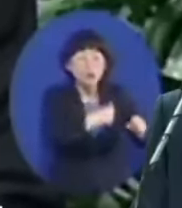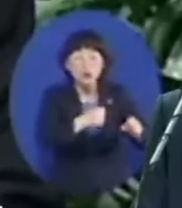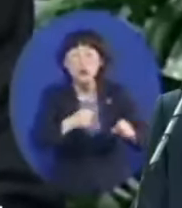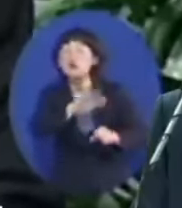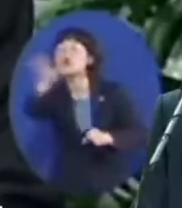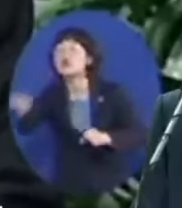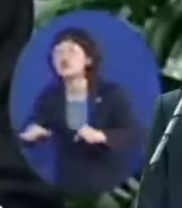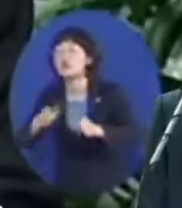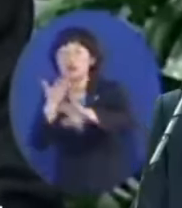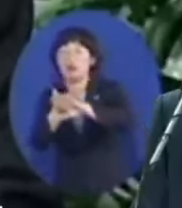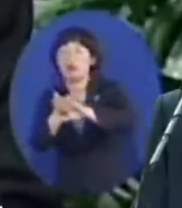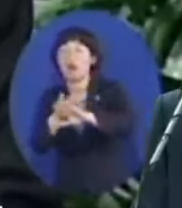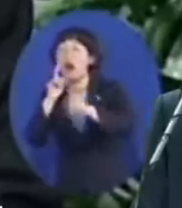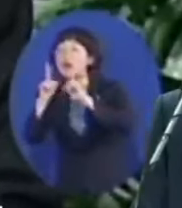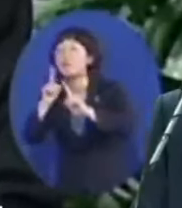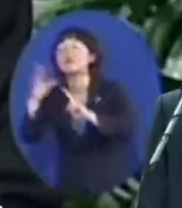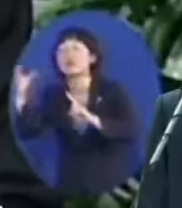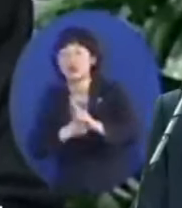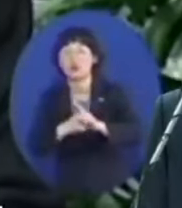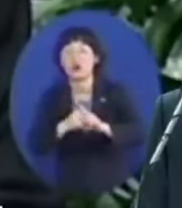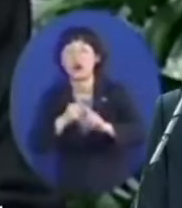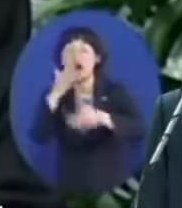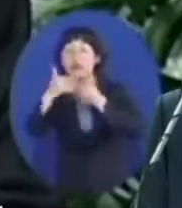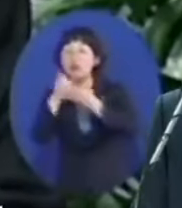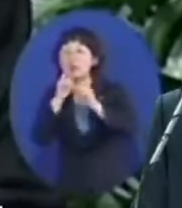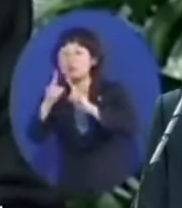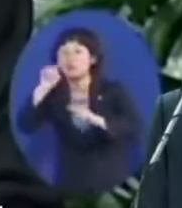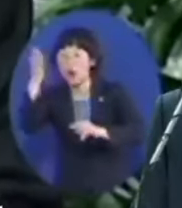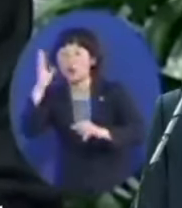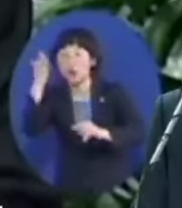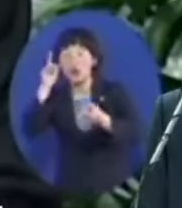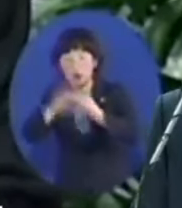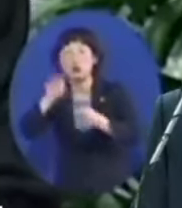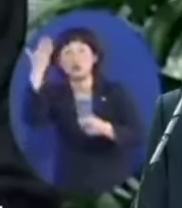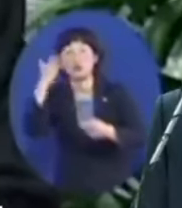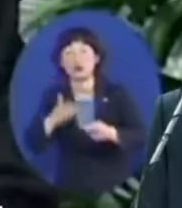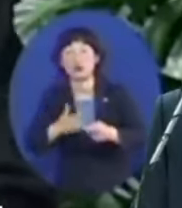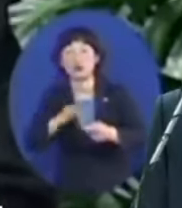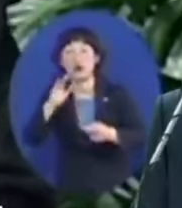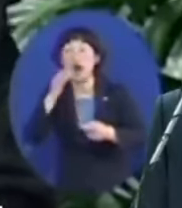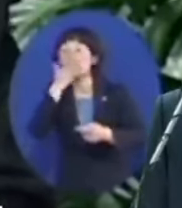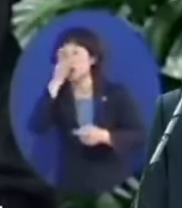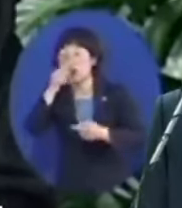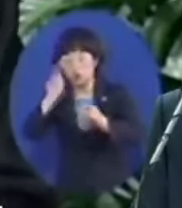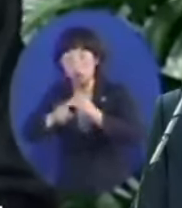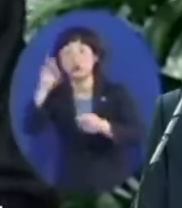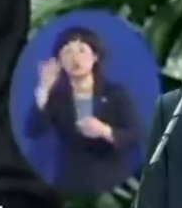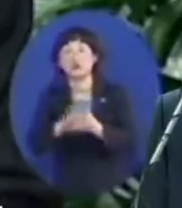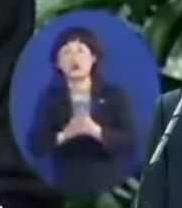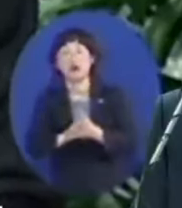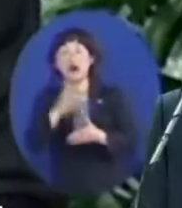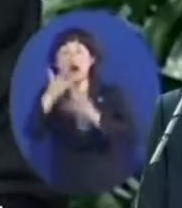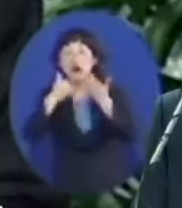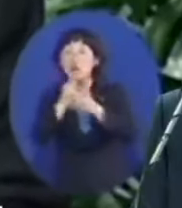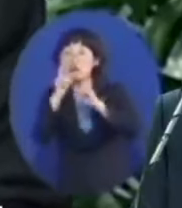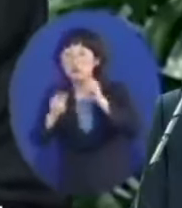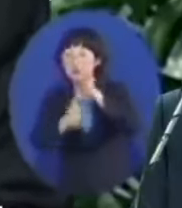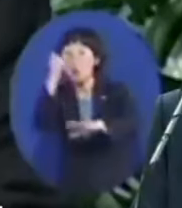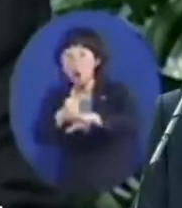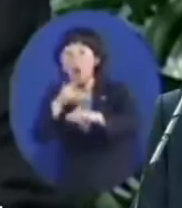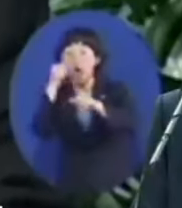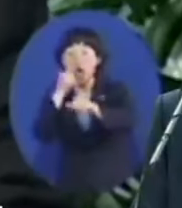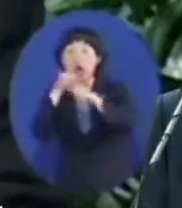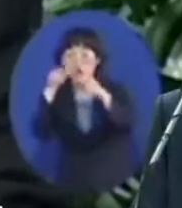말씀으로 삽니다. 말씀이 할 수 있다면 하는 것입니다. 말씀이 된다면 되는 것입니다. 말씀이 성공한다면 성공하는